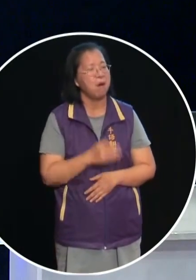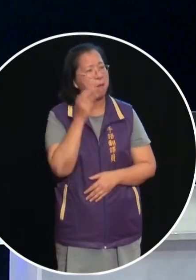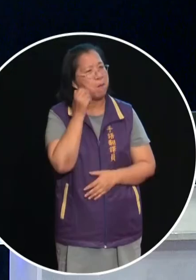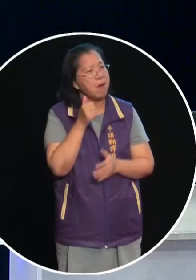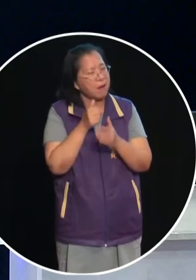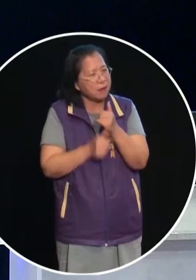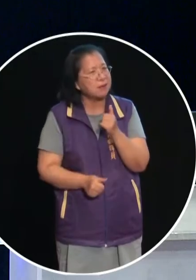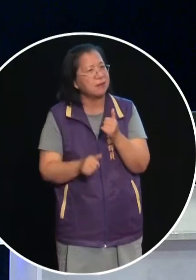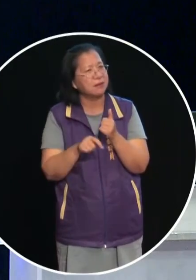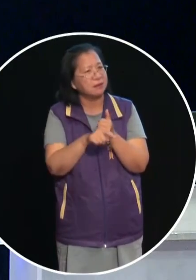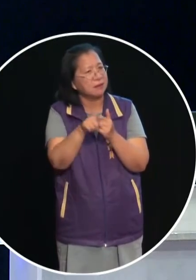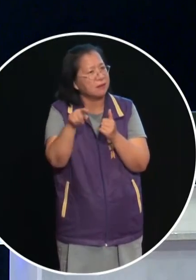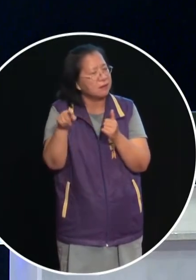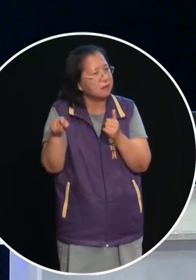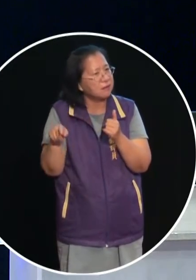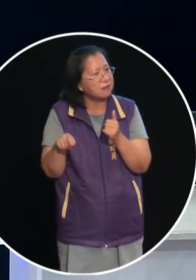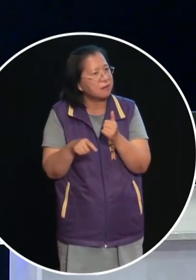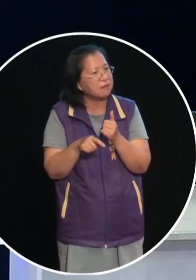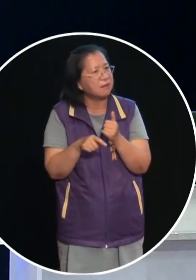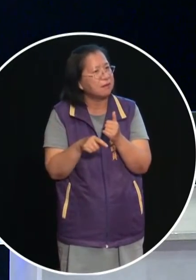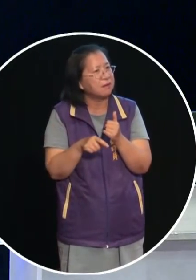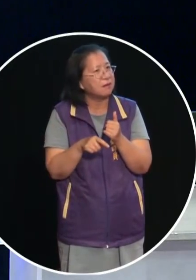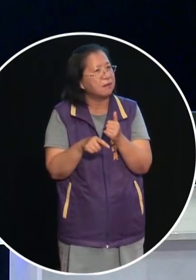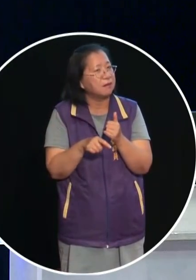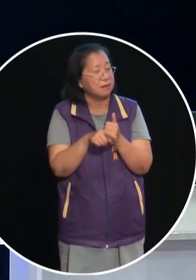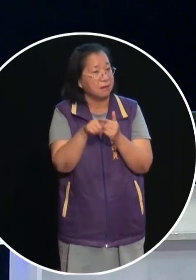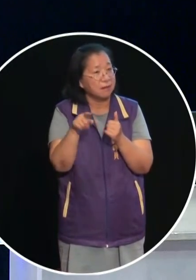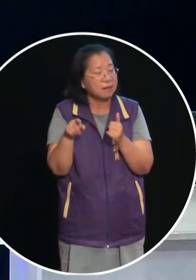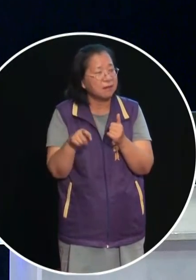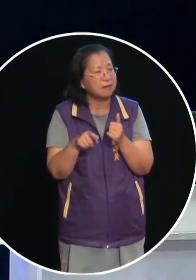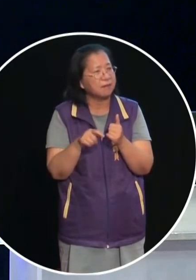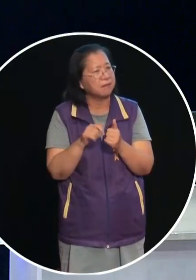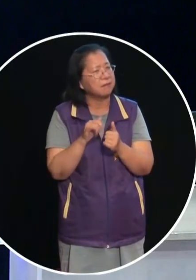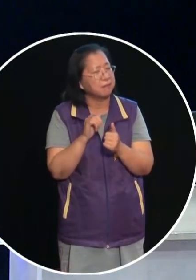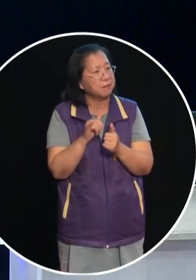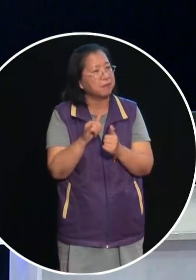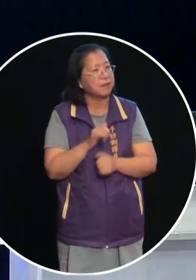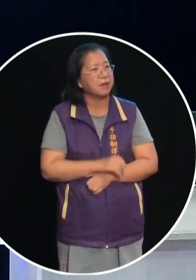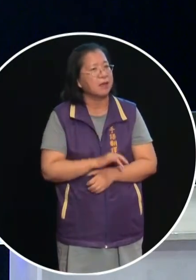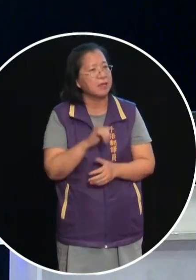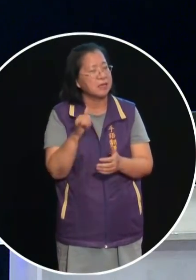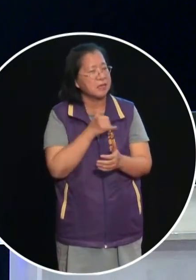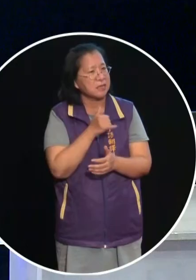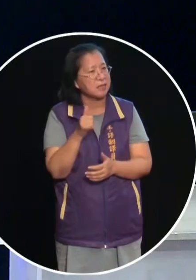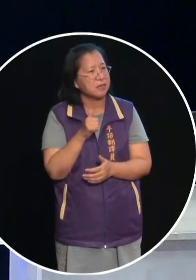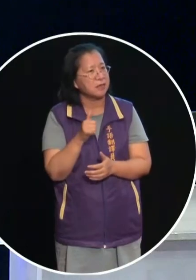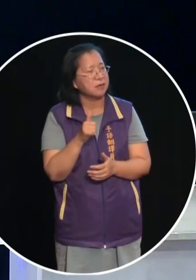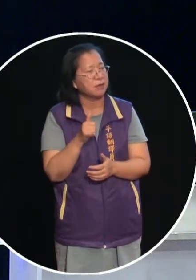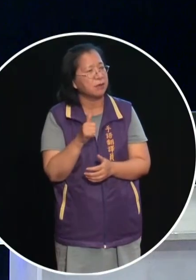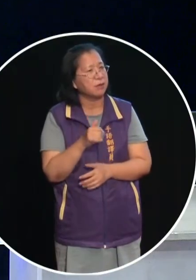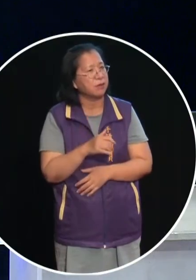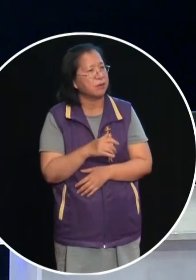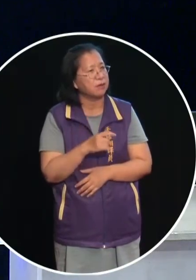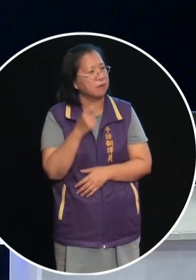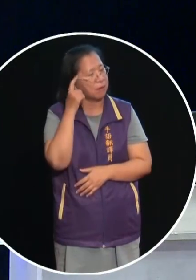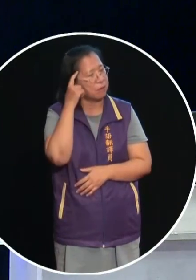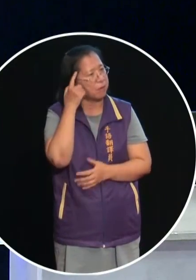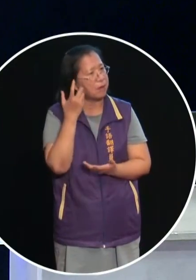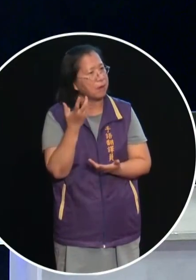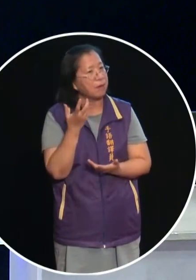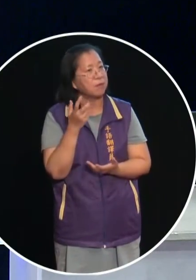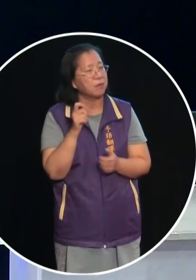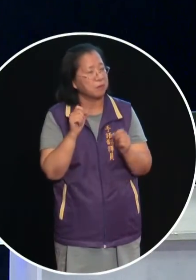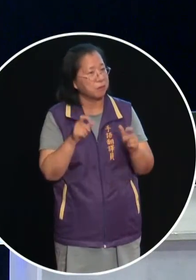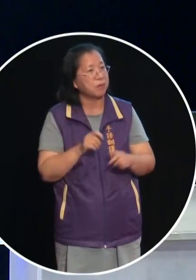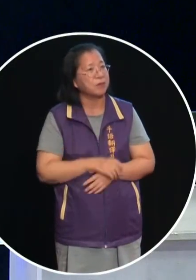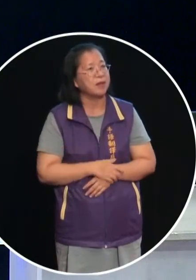生的控制力是其实没那么强，那很多议员的想法是会不一样。觉得所以这个部分是